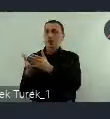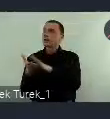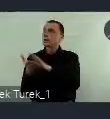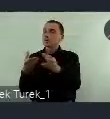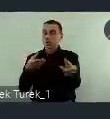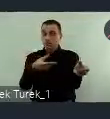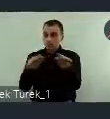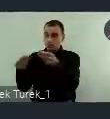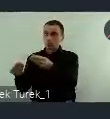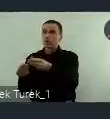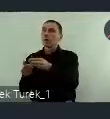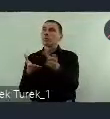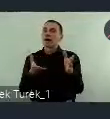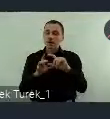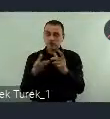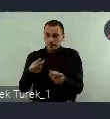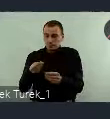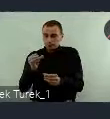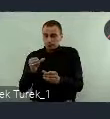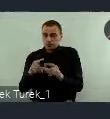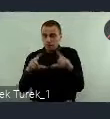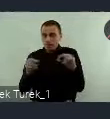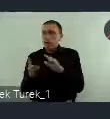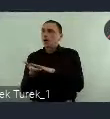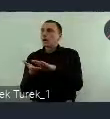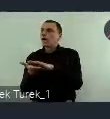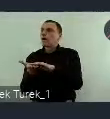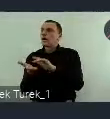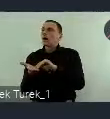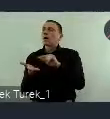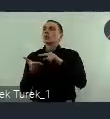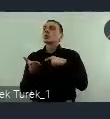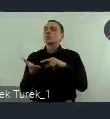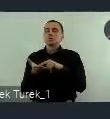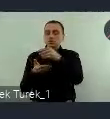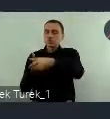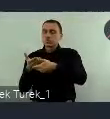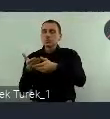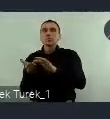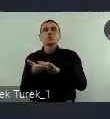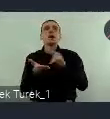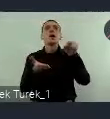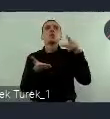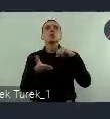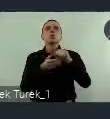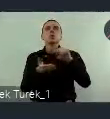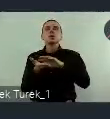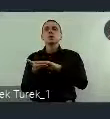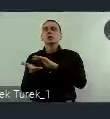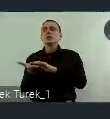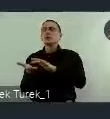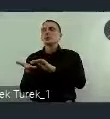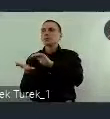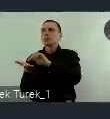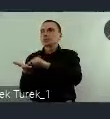ręki ze sobą i on chodzi z tymi typami i sprawdza toalety Jestem tutaj jestem to i tak dalej czyli masz ciągle dostęp do tej pory a nie także musiał zobaczyć